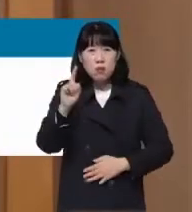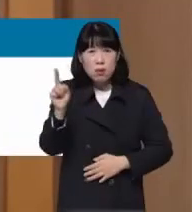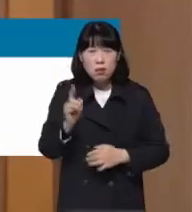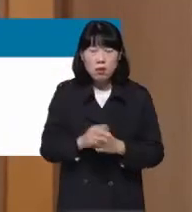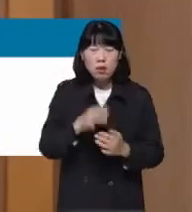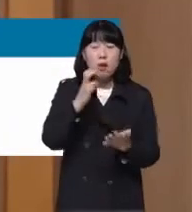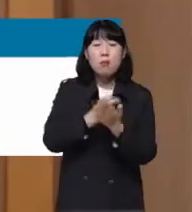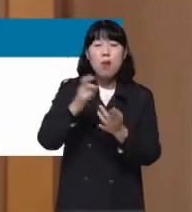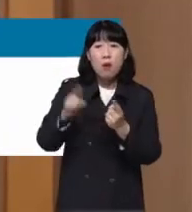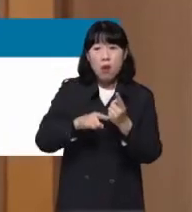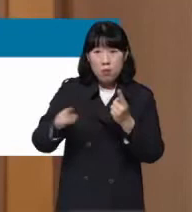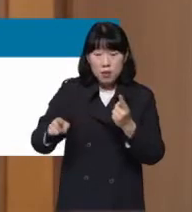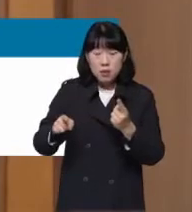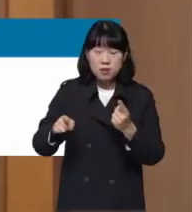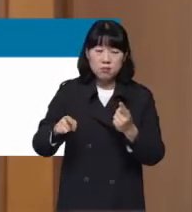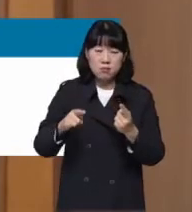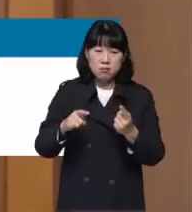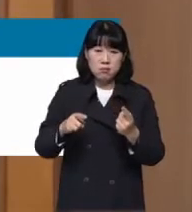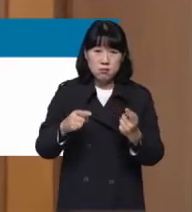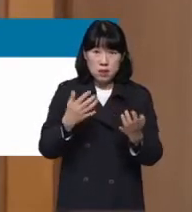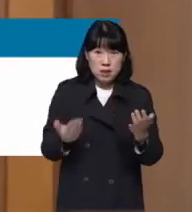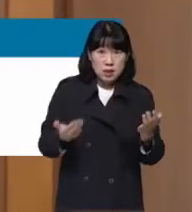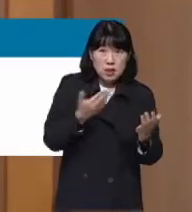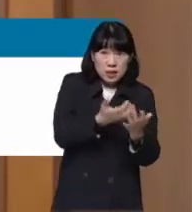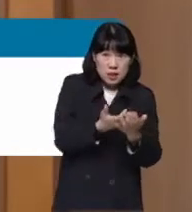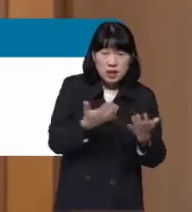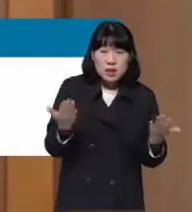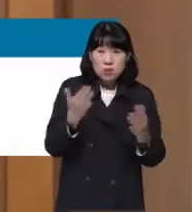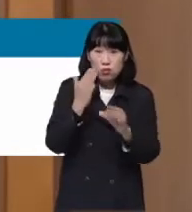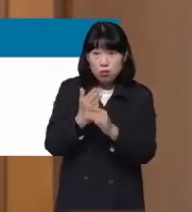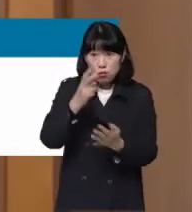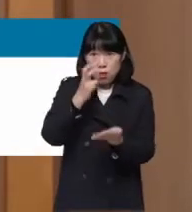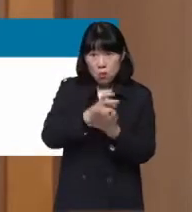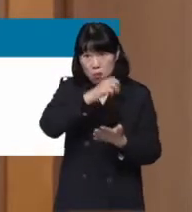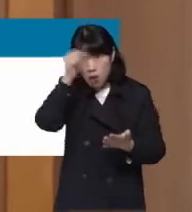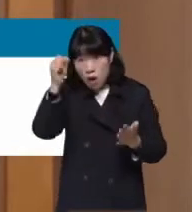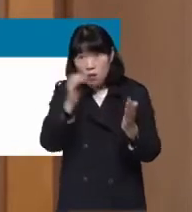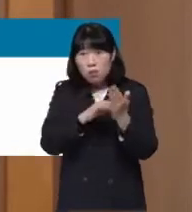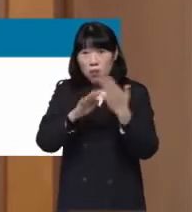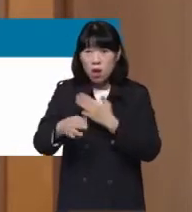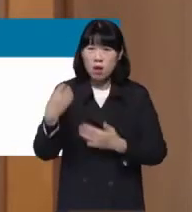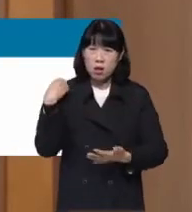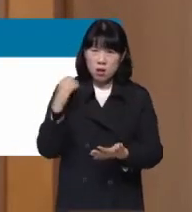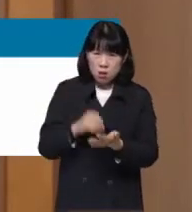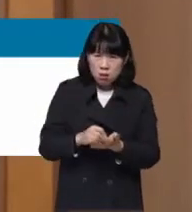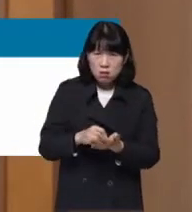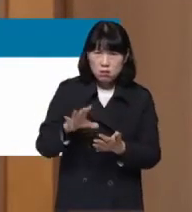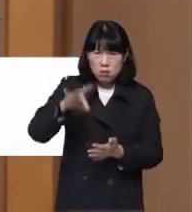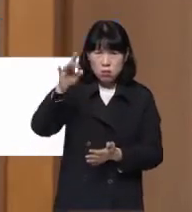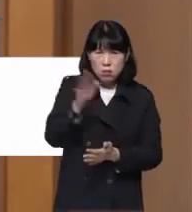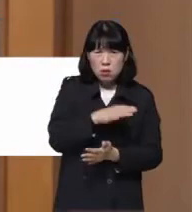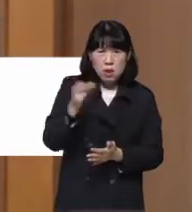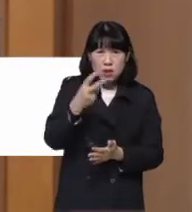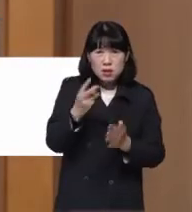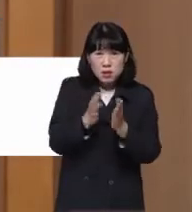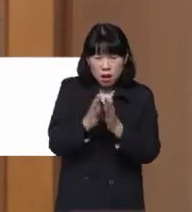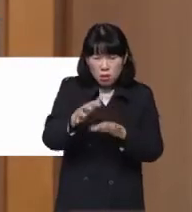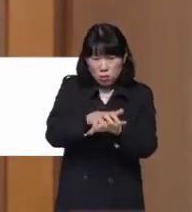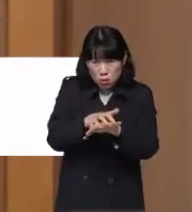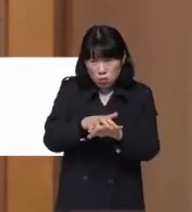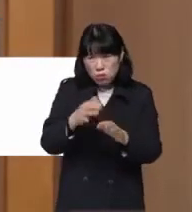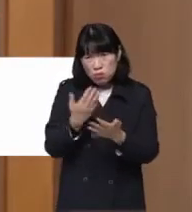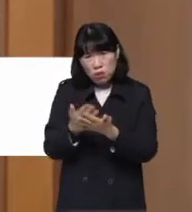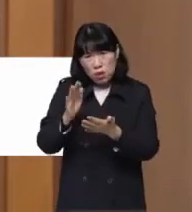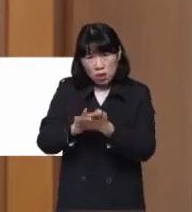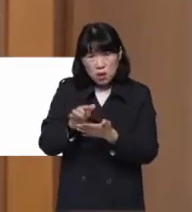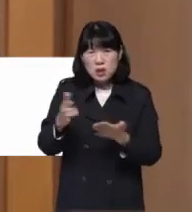이제 법인으로 이관하는 작업을 하다가 법이 통과되면 은 다시 원점으로 돌아가서 그 조직을 정비하는